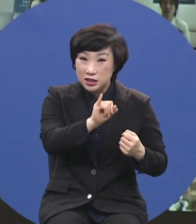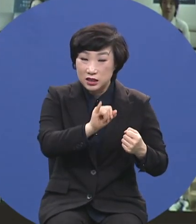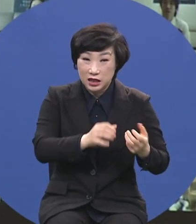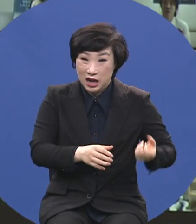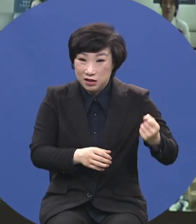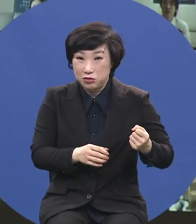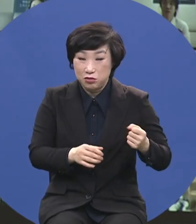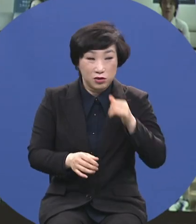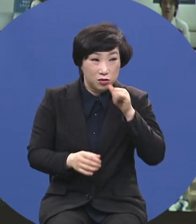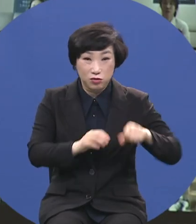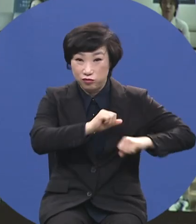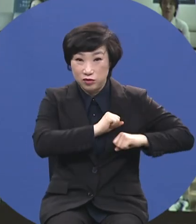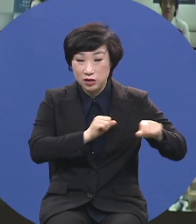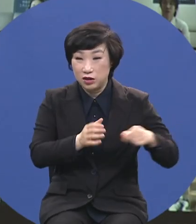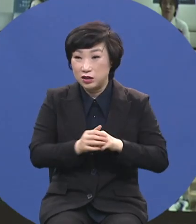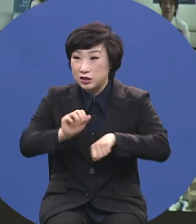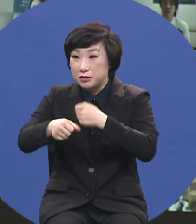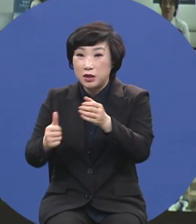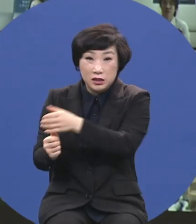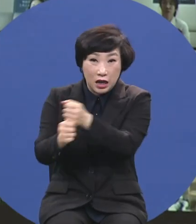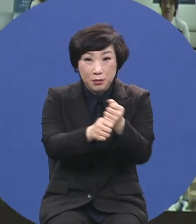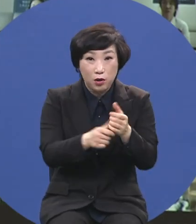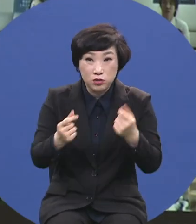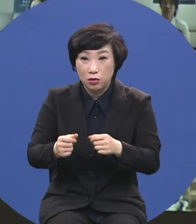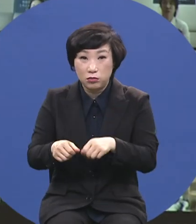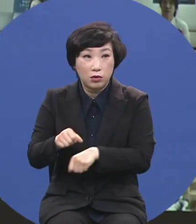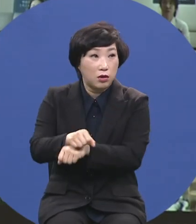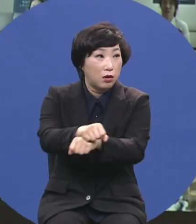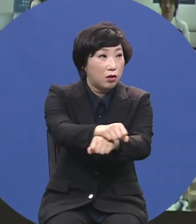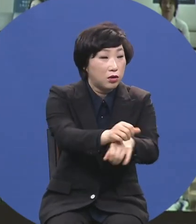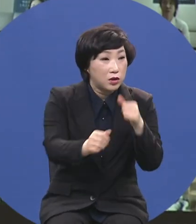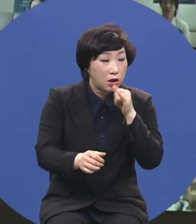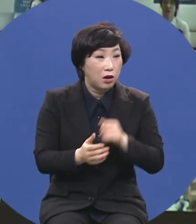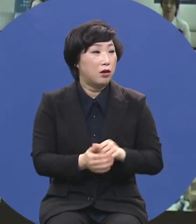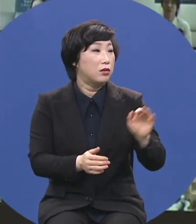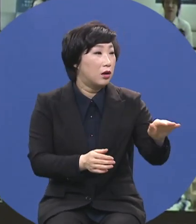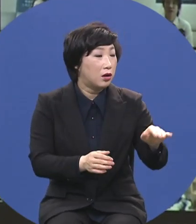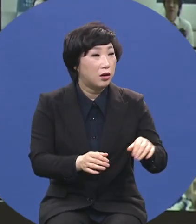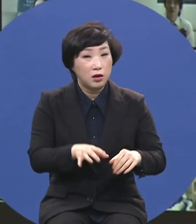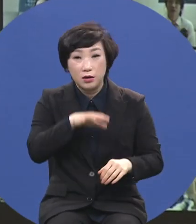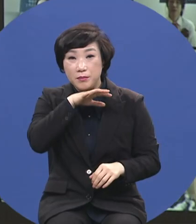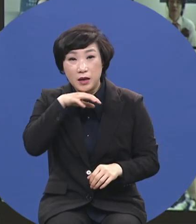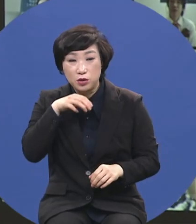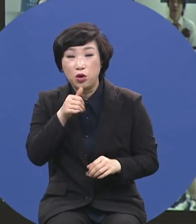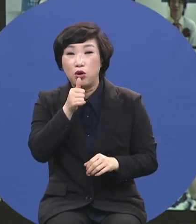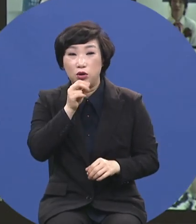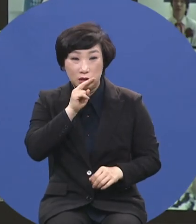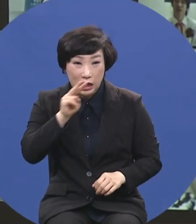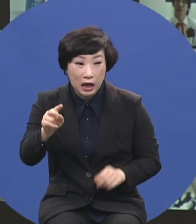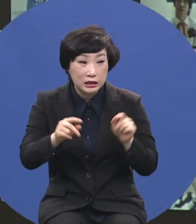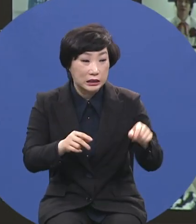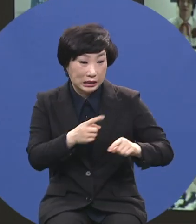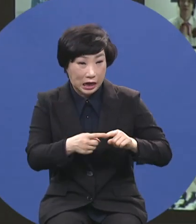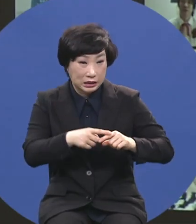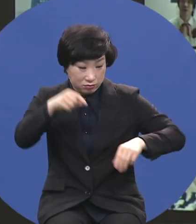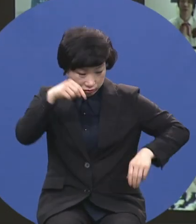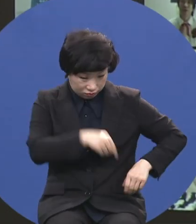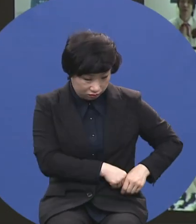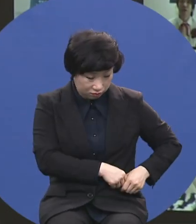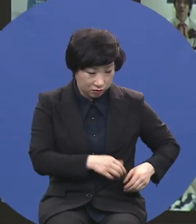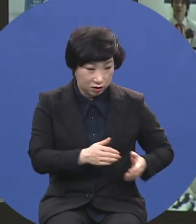예수님은 베드로야, 네 칼을 칼집에 꽂아. 칼을 쓰는 자는 칼로